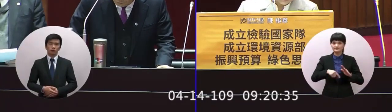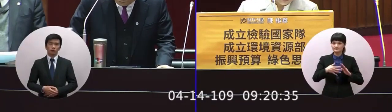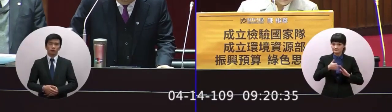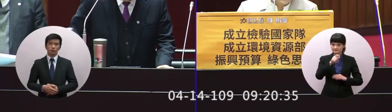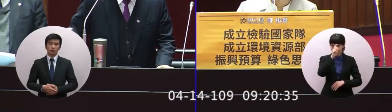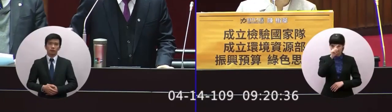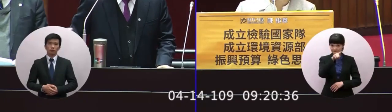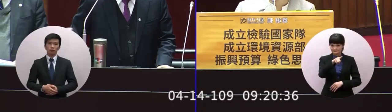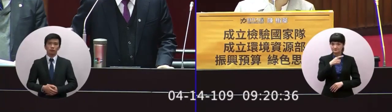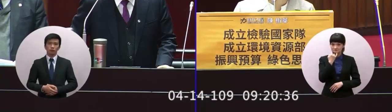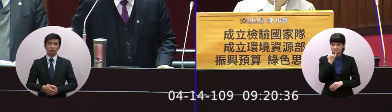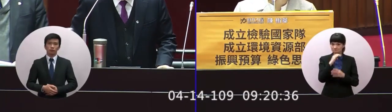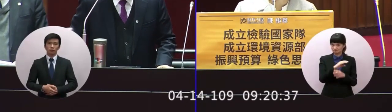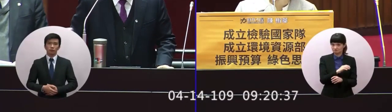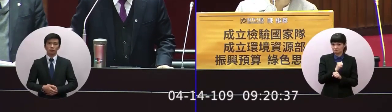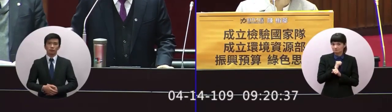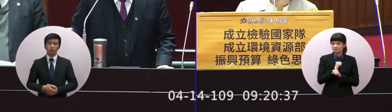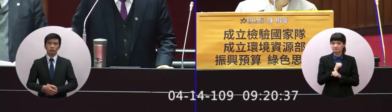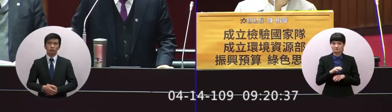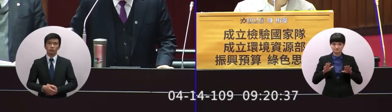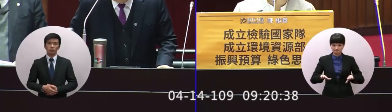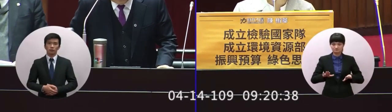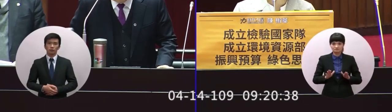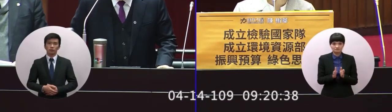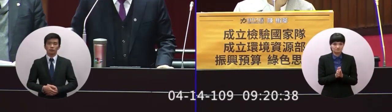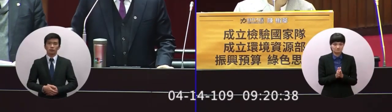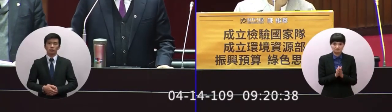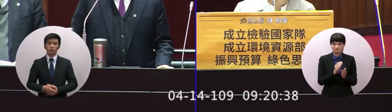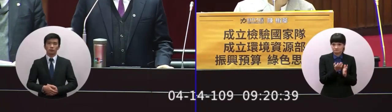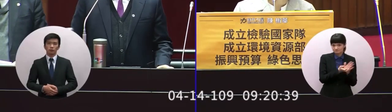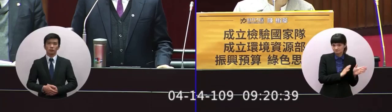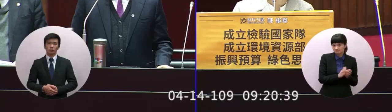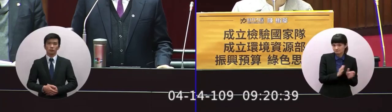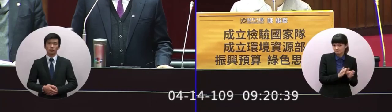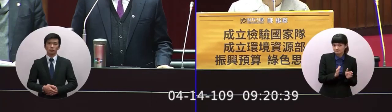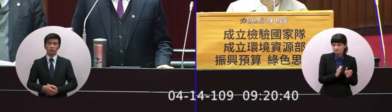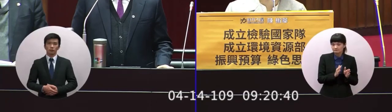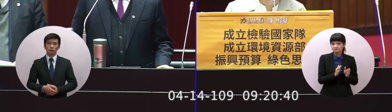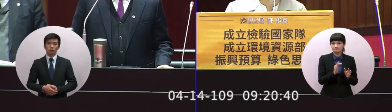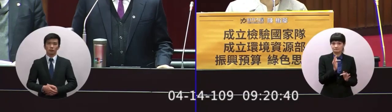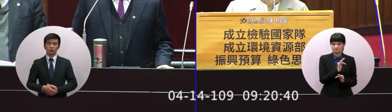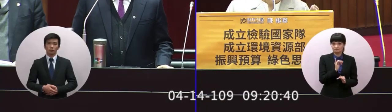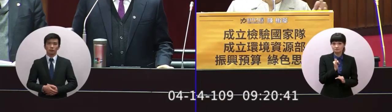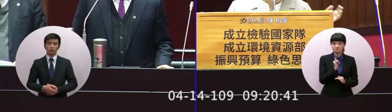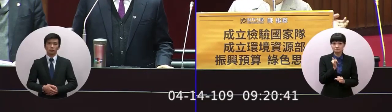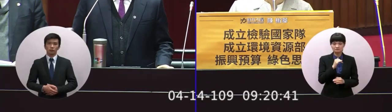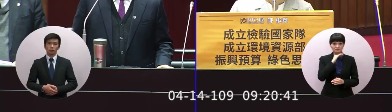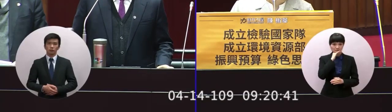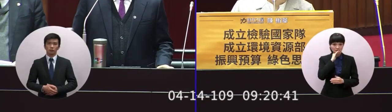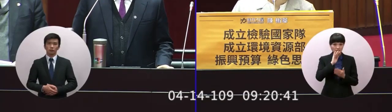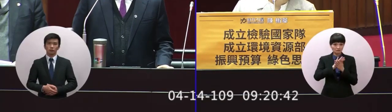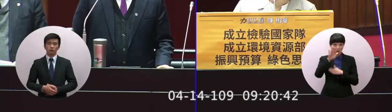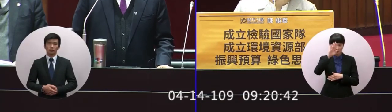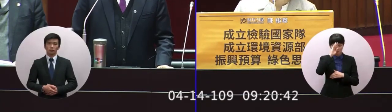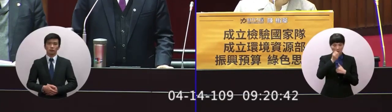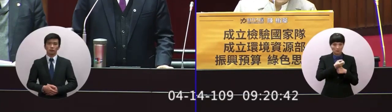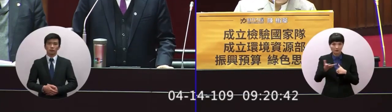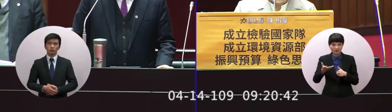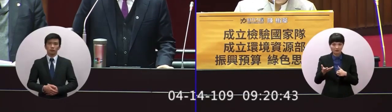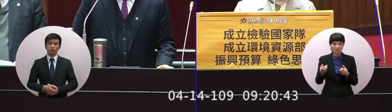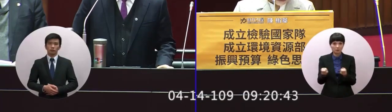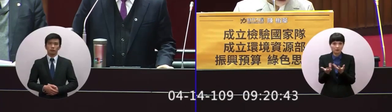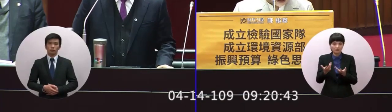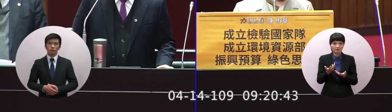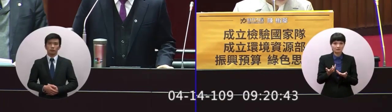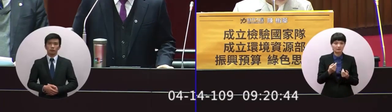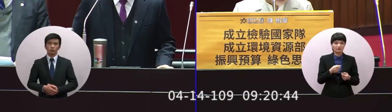注意，如果需要就是现在就开始准备，应该就不会说到时候如果疫情爆发，严重的疫情就来不及。